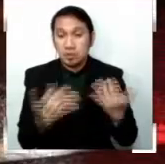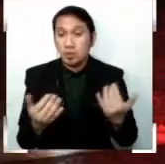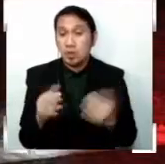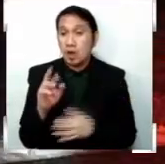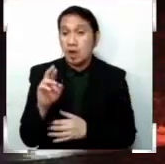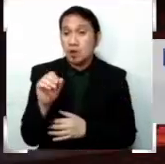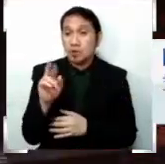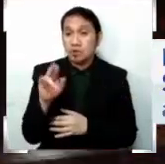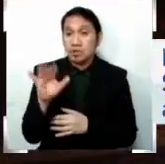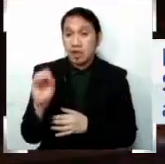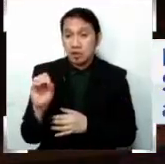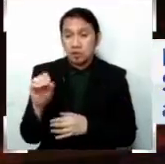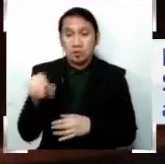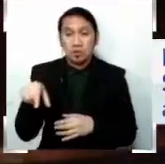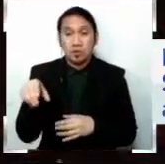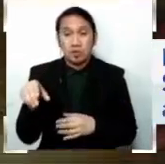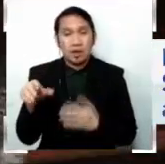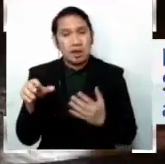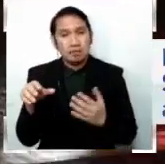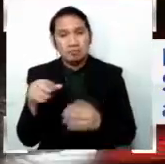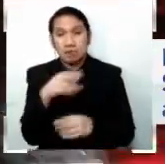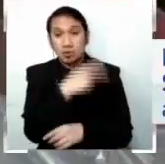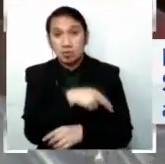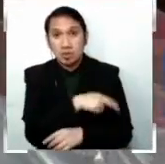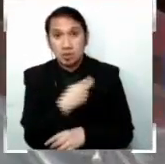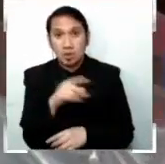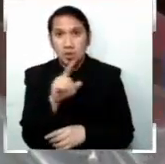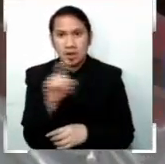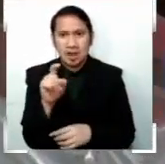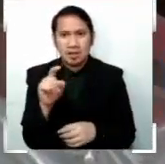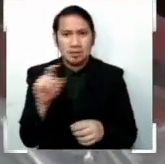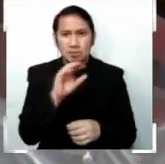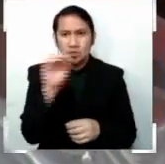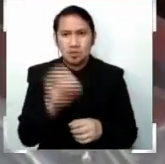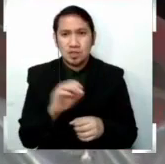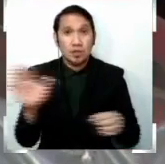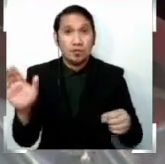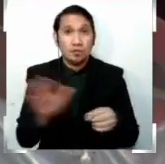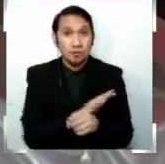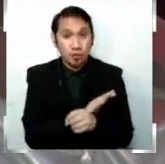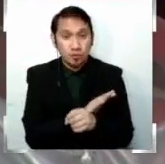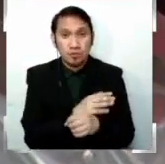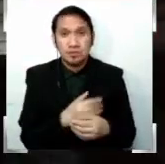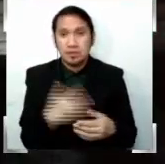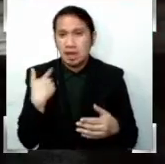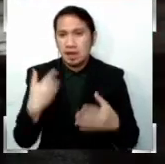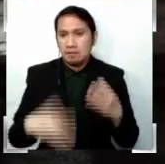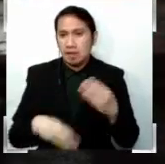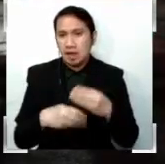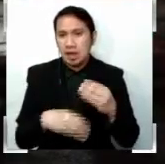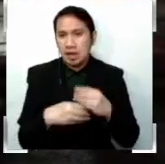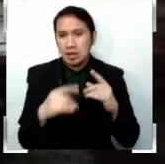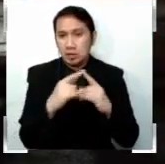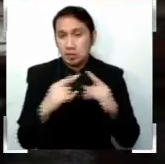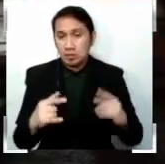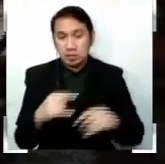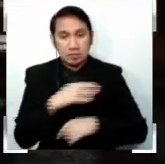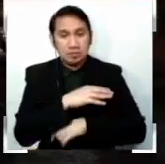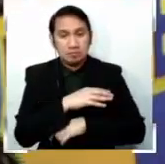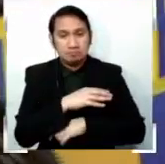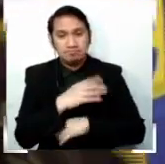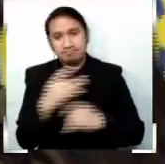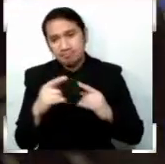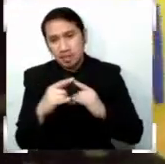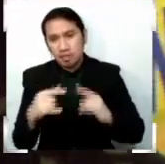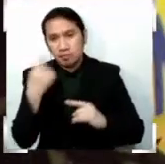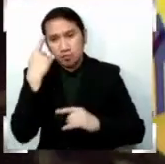Hospital, umabot sa 172% itong puno. Nagdagdag kami ng mga additional beds sa COVID ward, no? So para